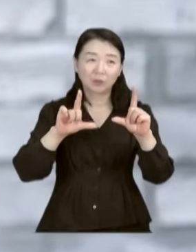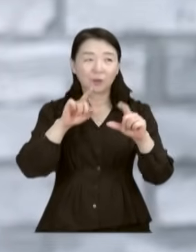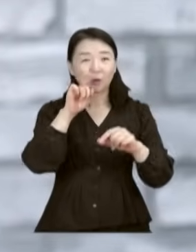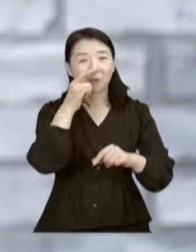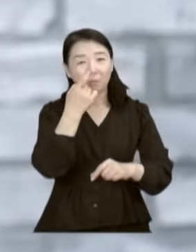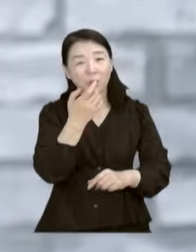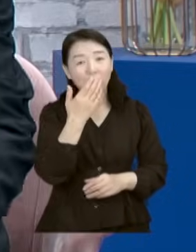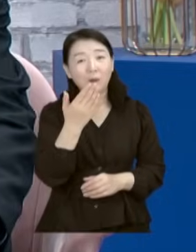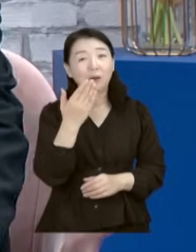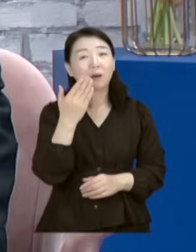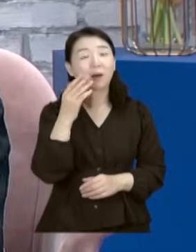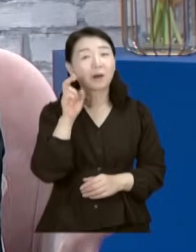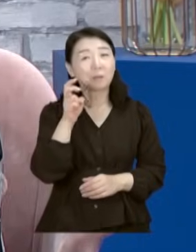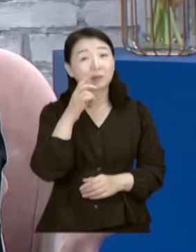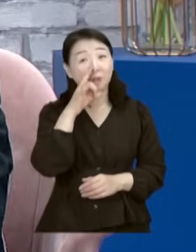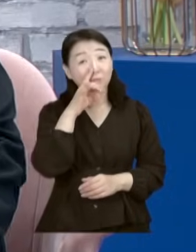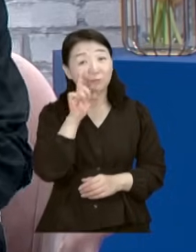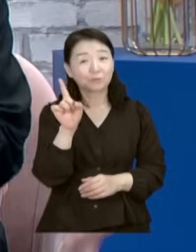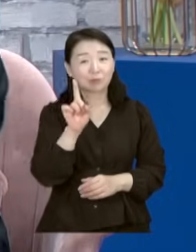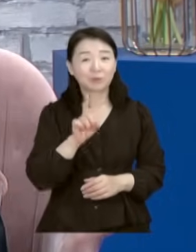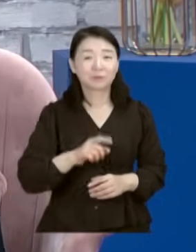배울 수가 없을 것 같아요